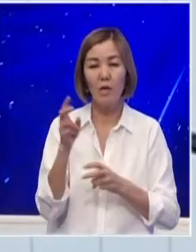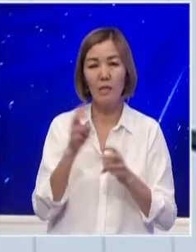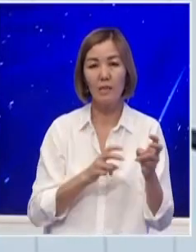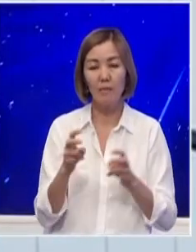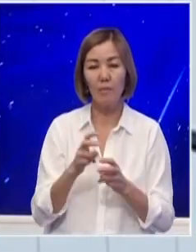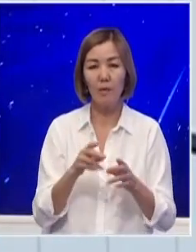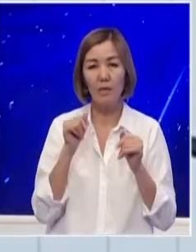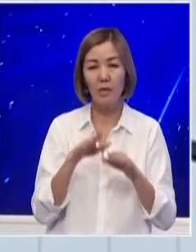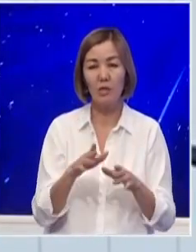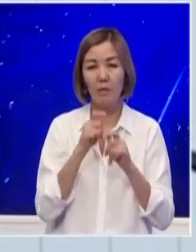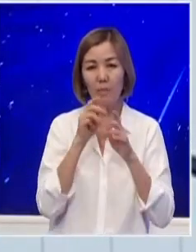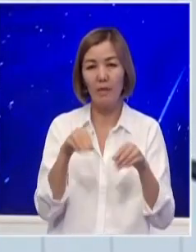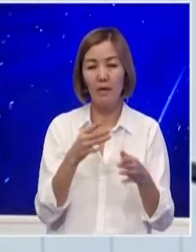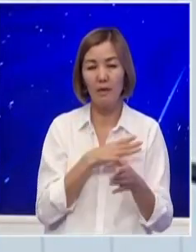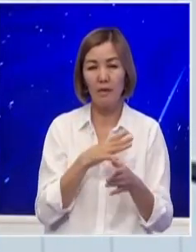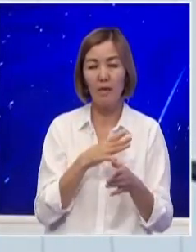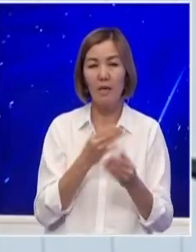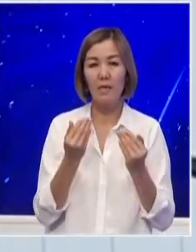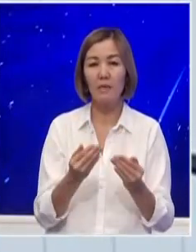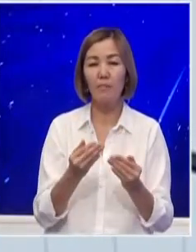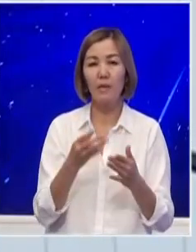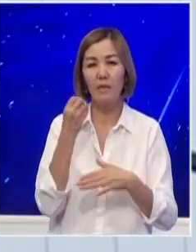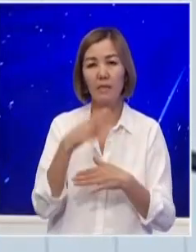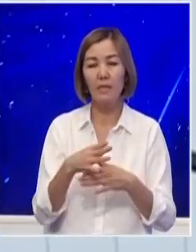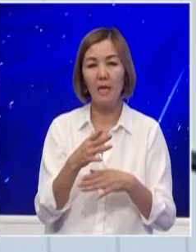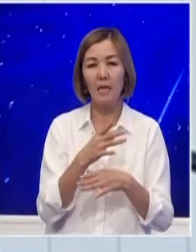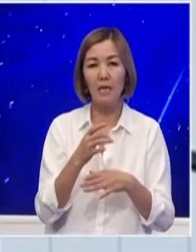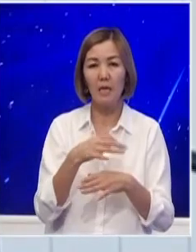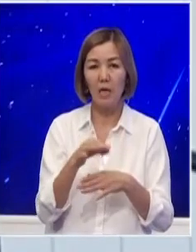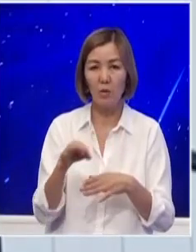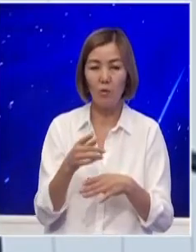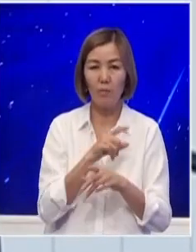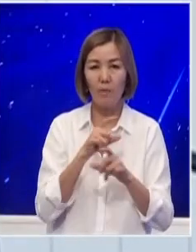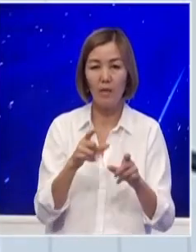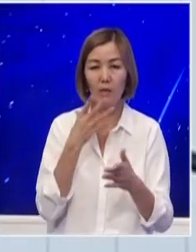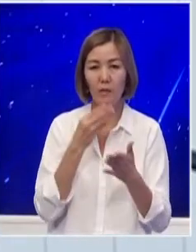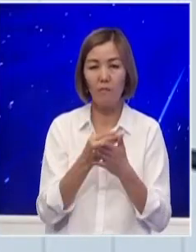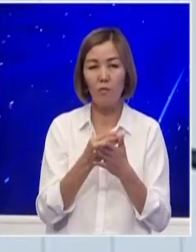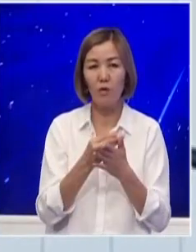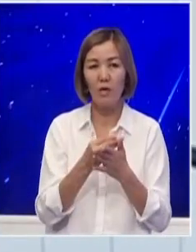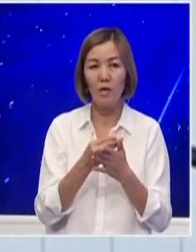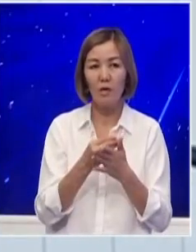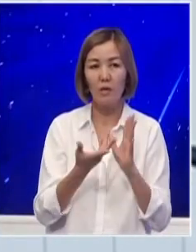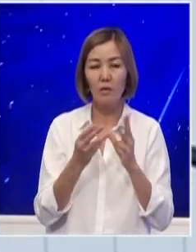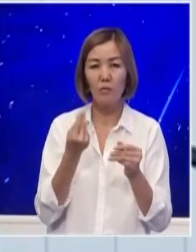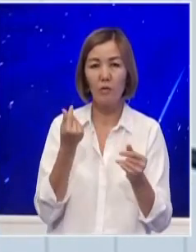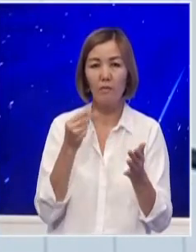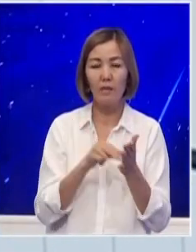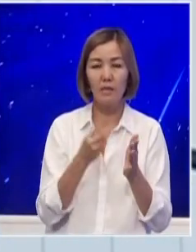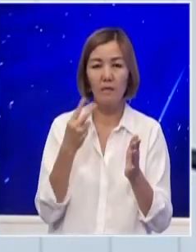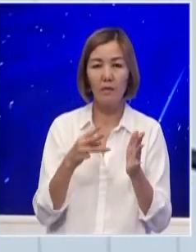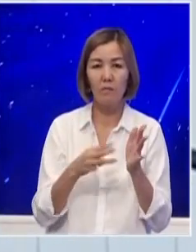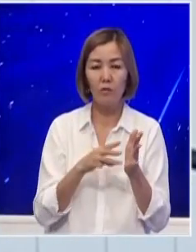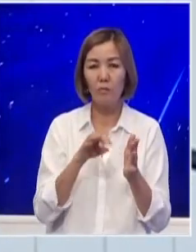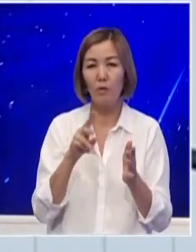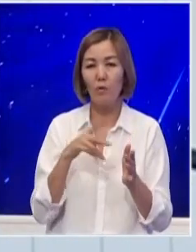«Алацем» решило сделать такой важный подарок. Теперь в центральной районной больнице имеется свой реанимобиль стоимостью 28 миллионов